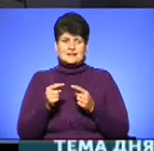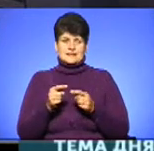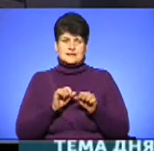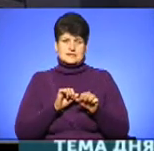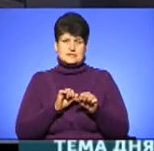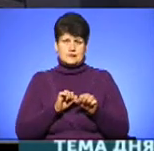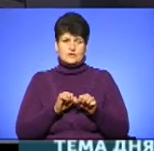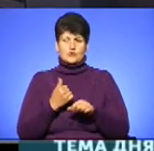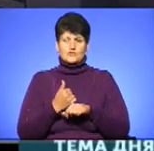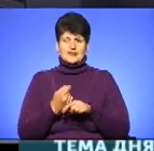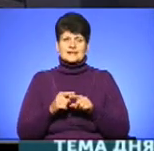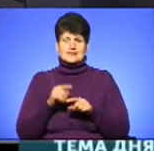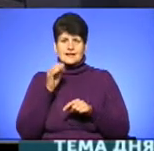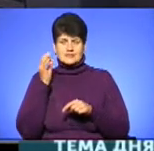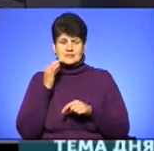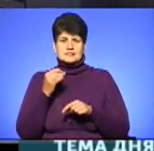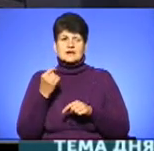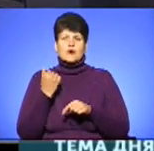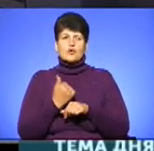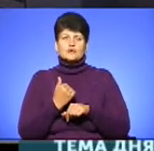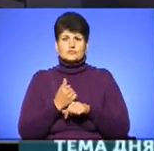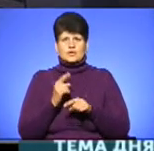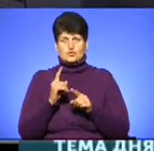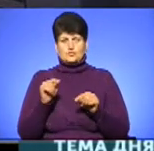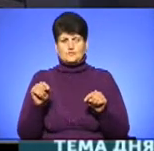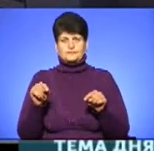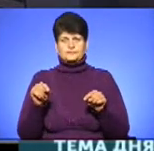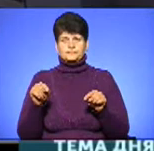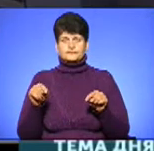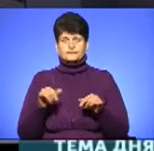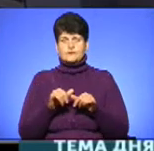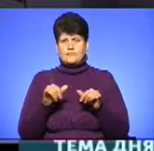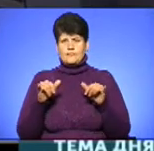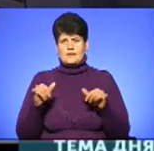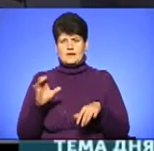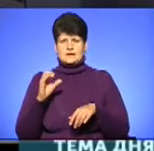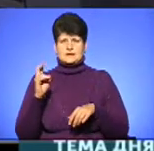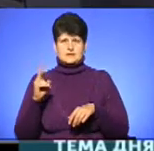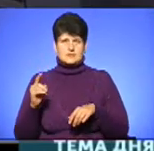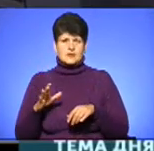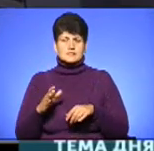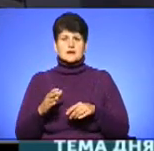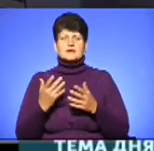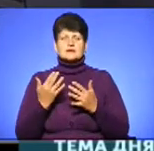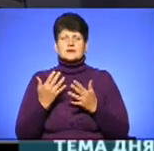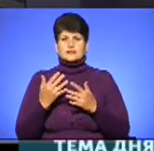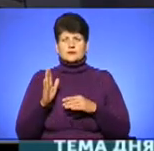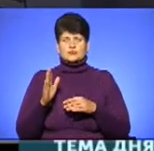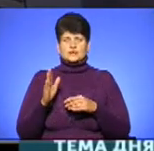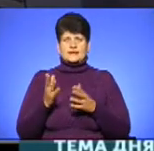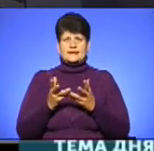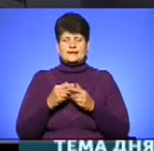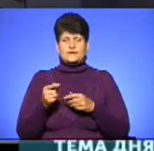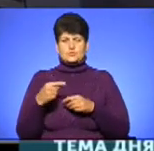робиться на лисиці, тому що це є головний резервуар, як я сказав, збудник і головний переносчик. Чи відомо, яка буде кількість на Тернопільську область